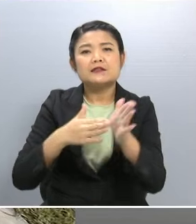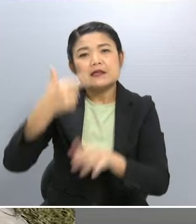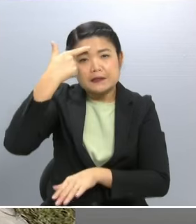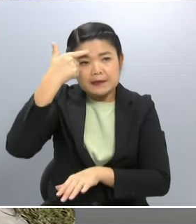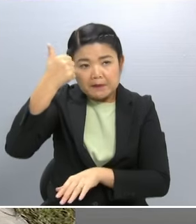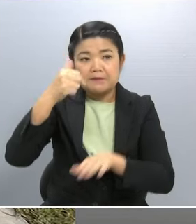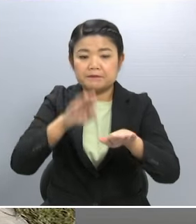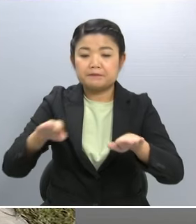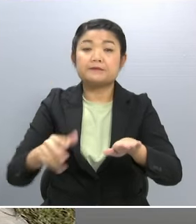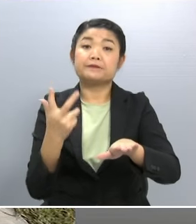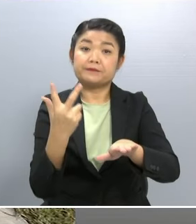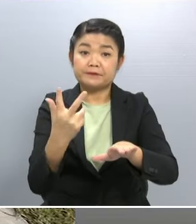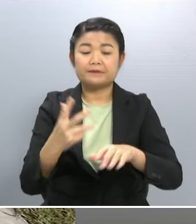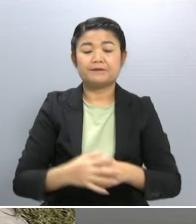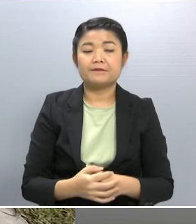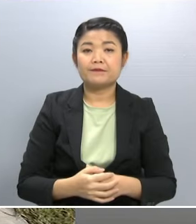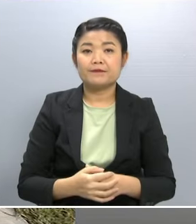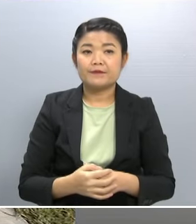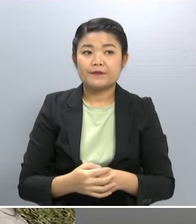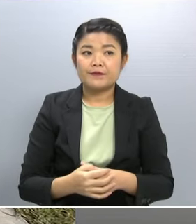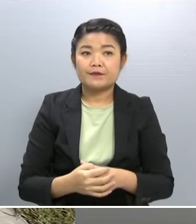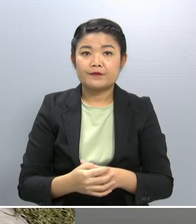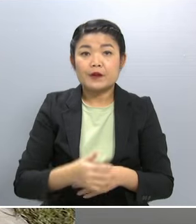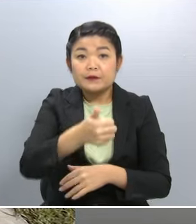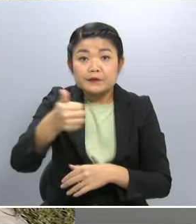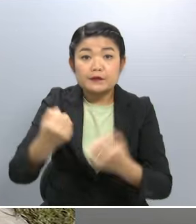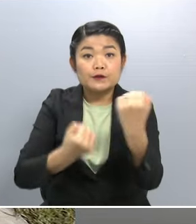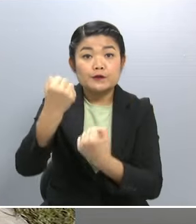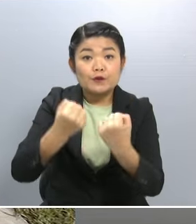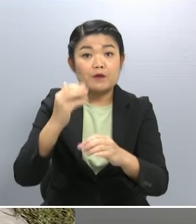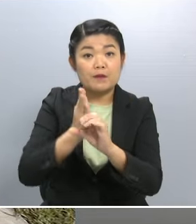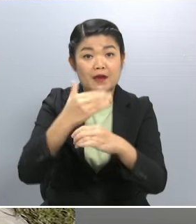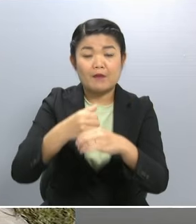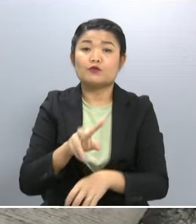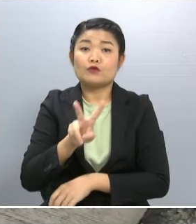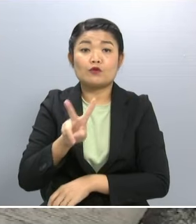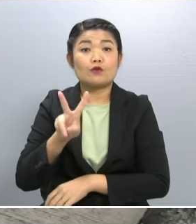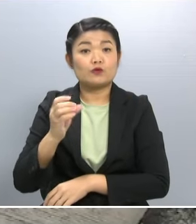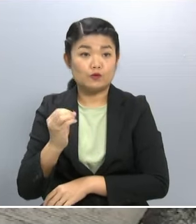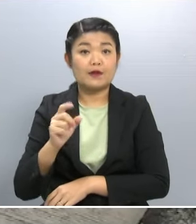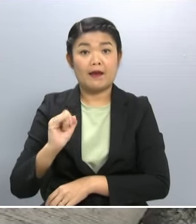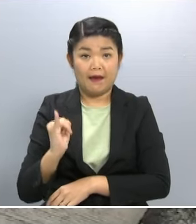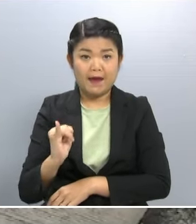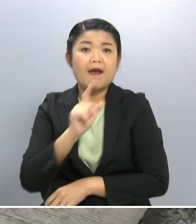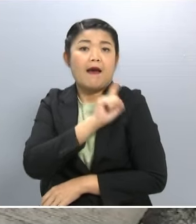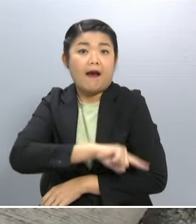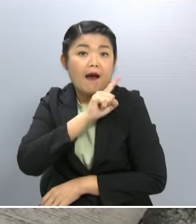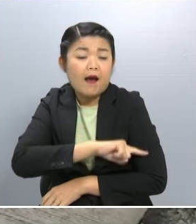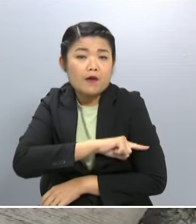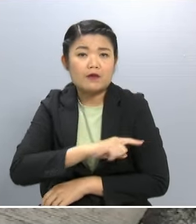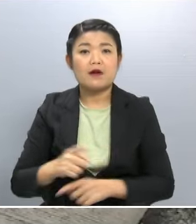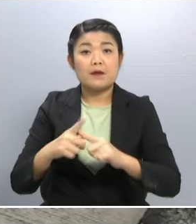ด้วยนอกจากนี้ในจุดอื่นค่ะก็ยังยึดรถ BM 220iสีขาวมี Benz